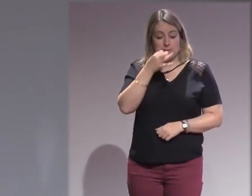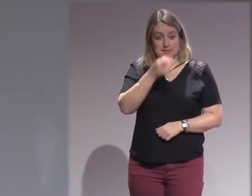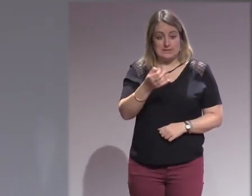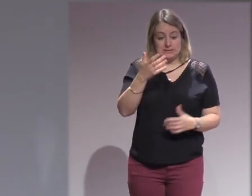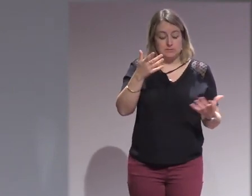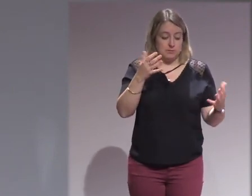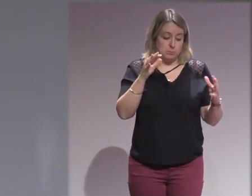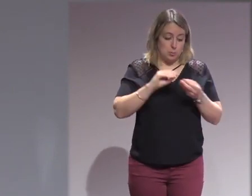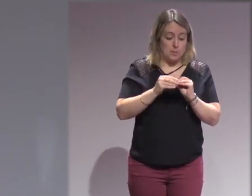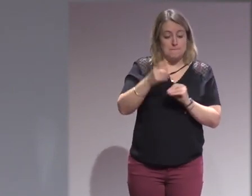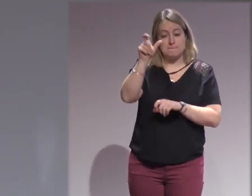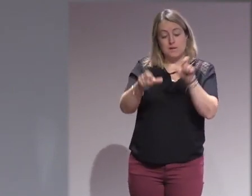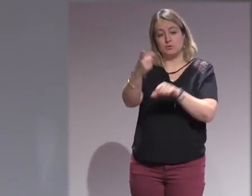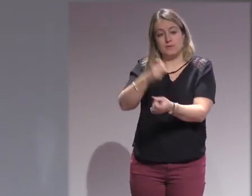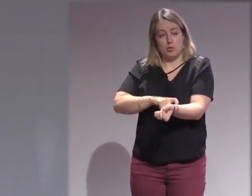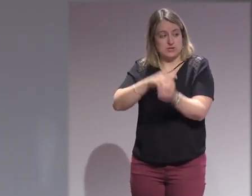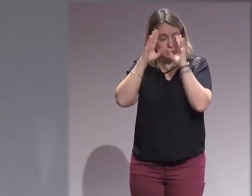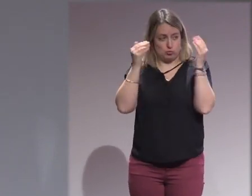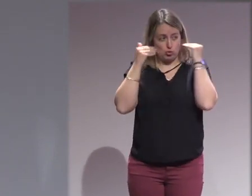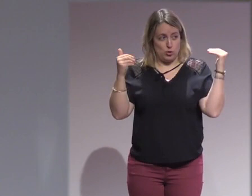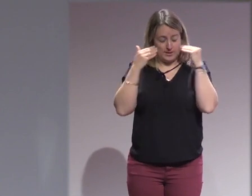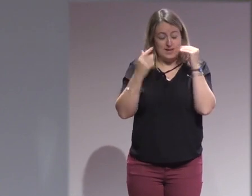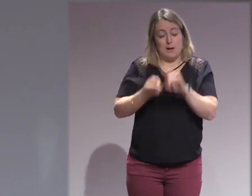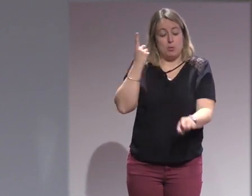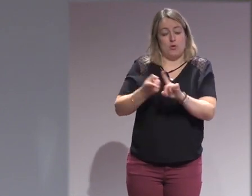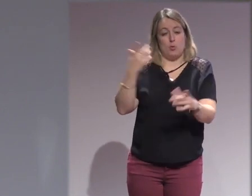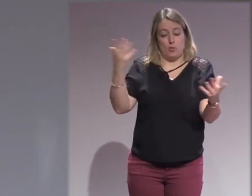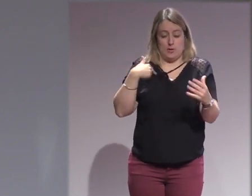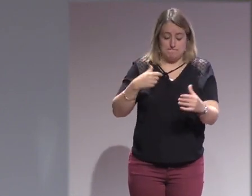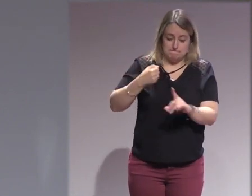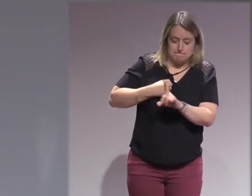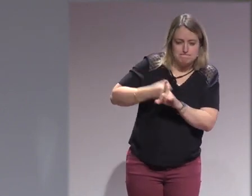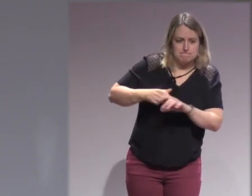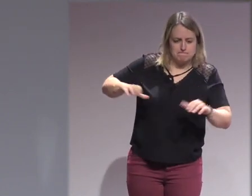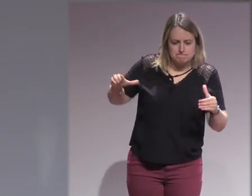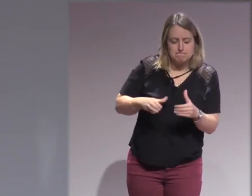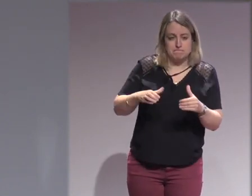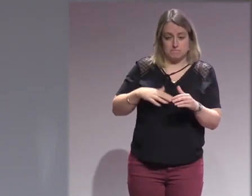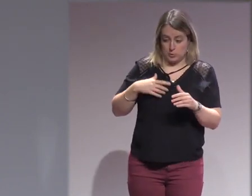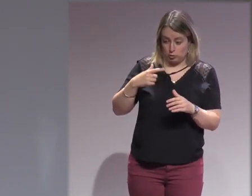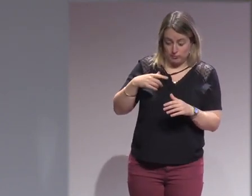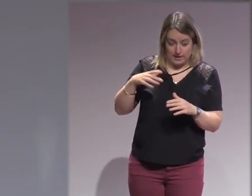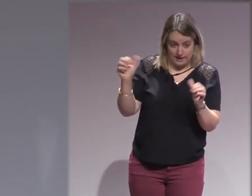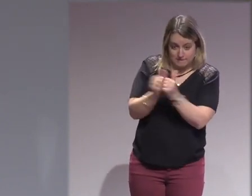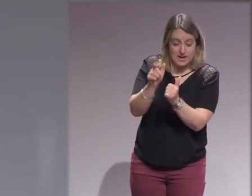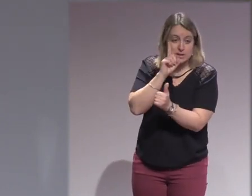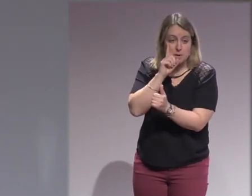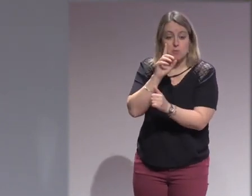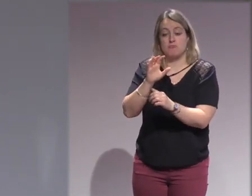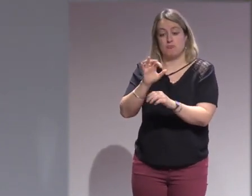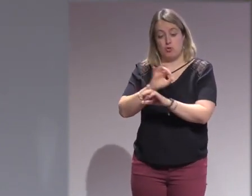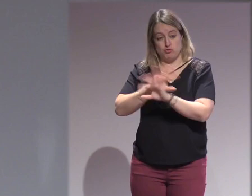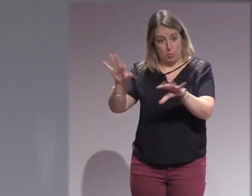que les adoptés d'origine coréenne doivent faire, pour elle, ce qui est important, entre autres, c'est de se mobiliser du côté des mères donc non mariées en